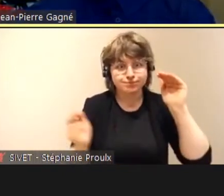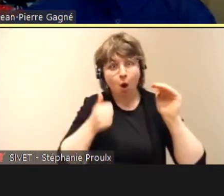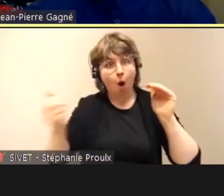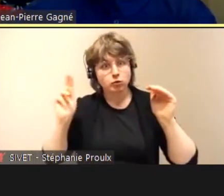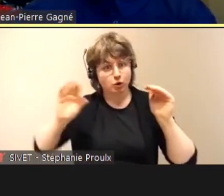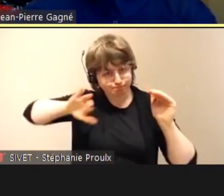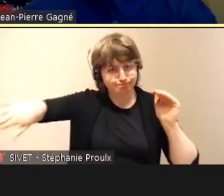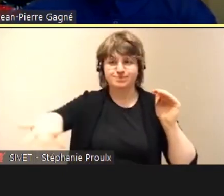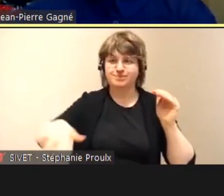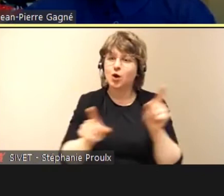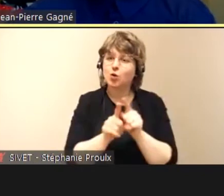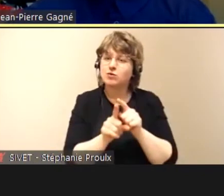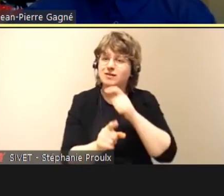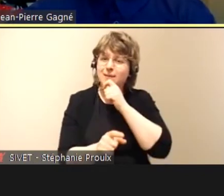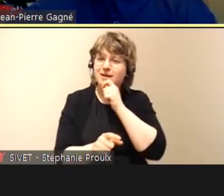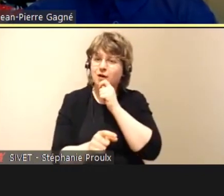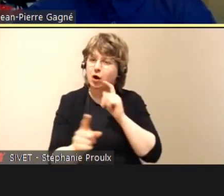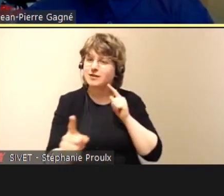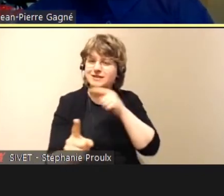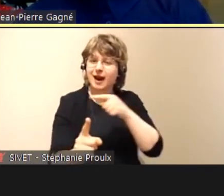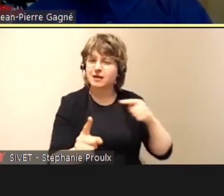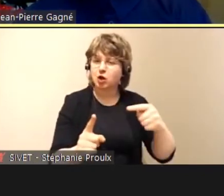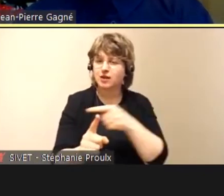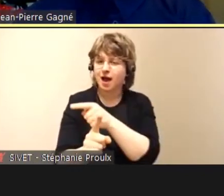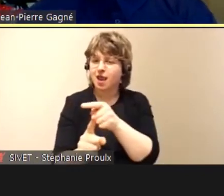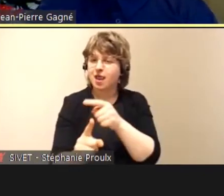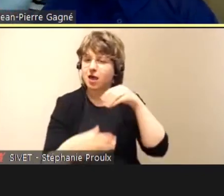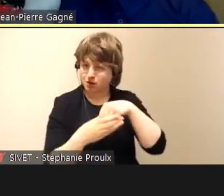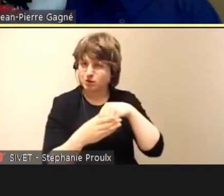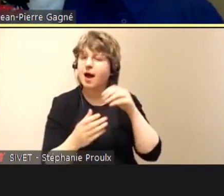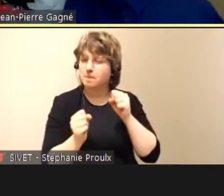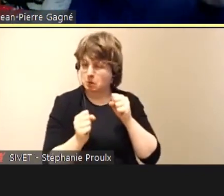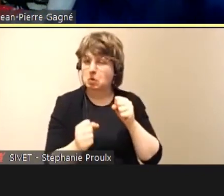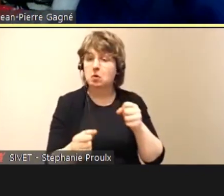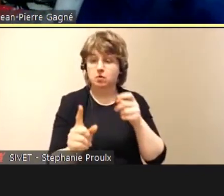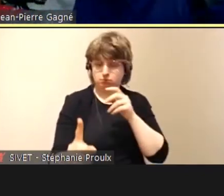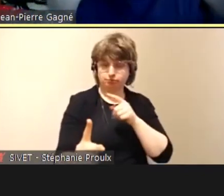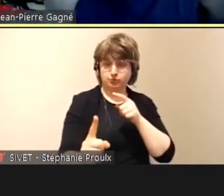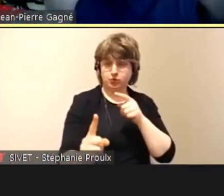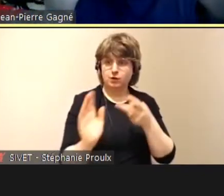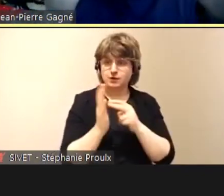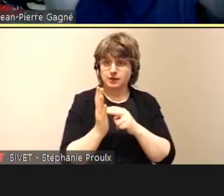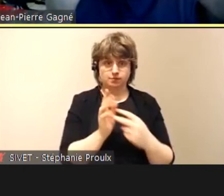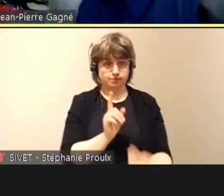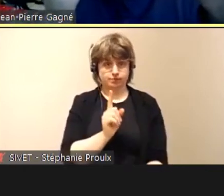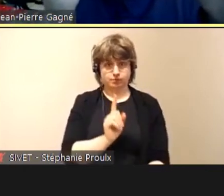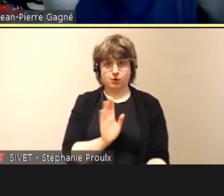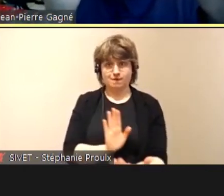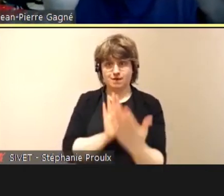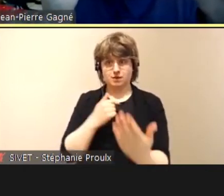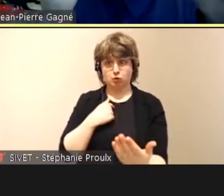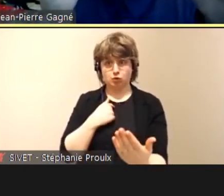ont des microphones directionnels, c'est-à-dire que les aides auditives sont faites pour capter le son qui vient directement devant nous,